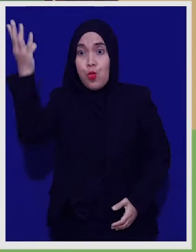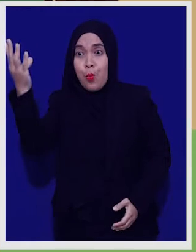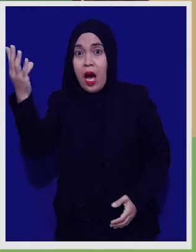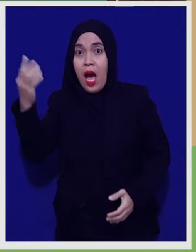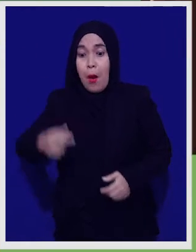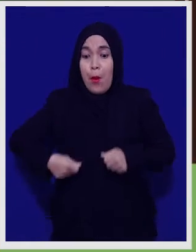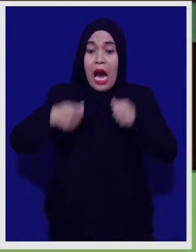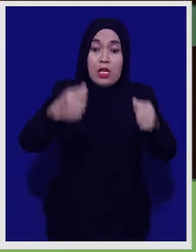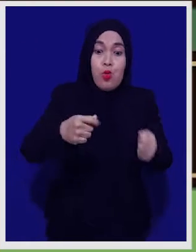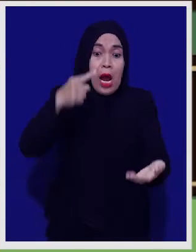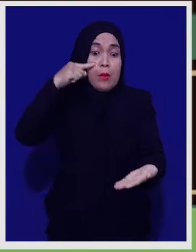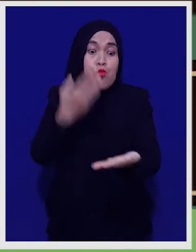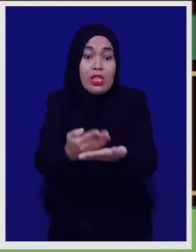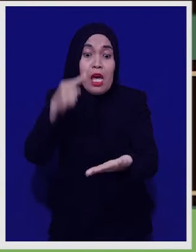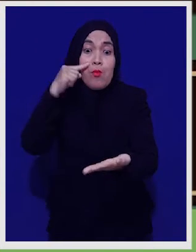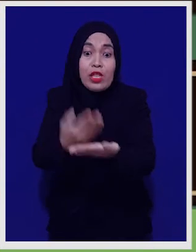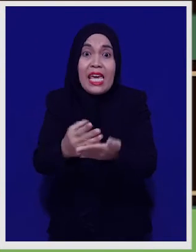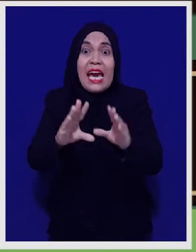persidangan.